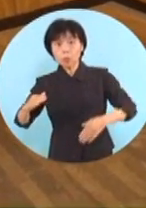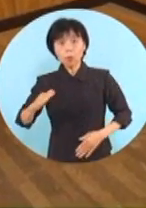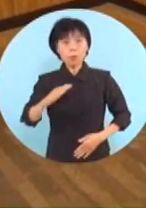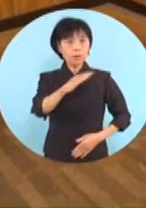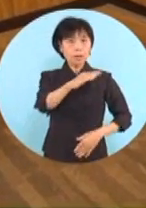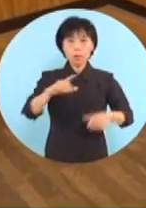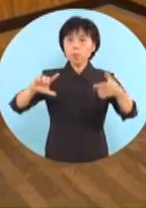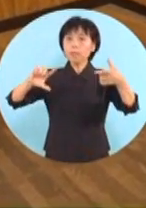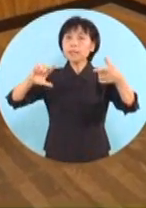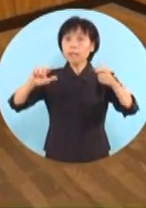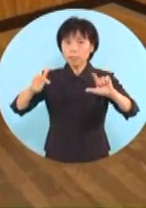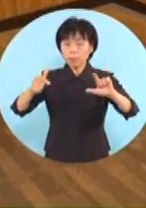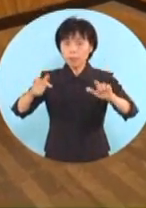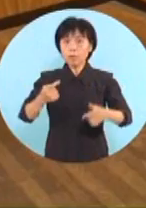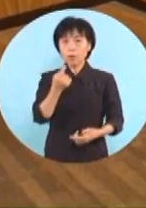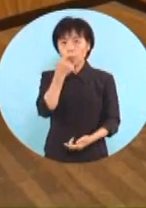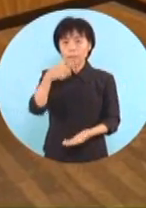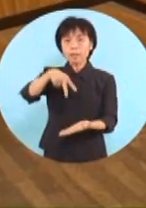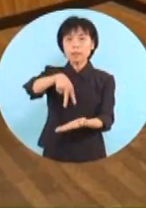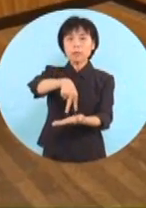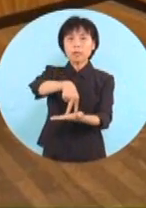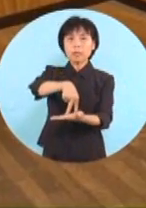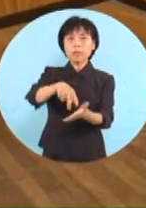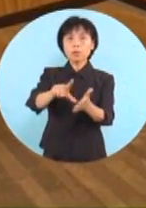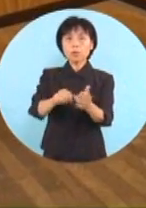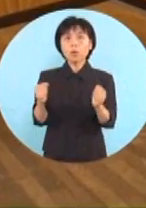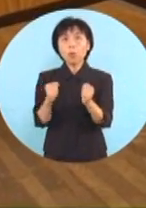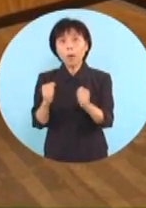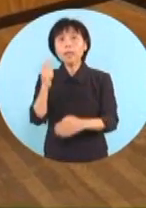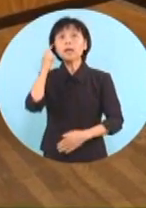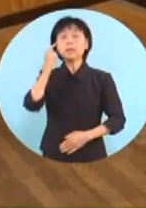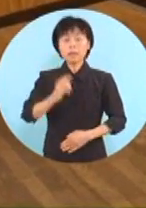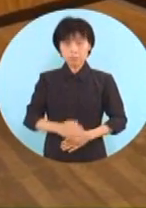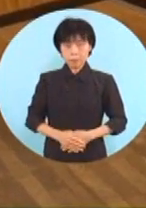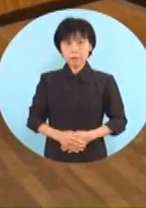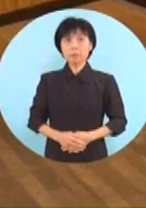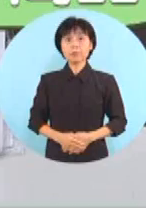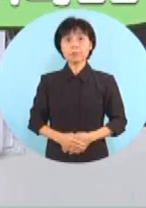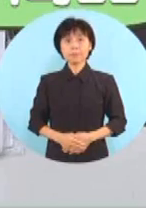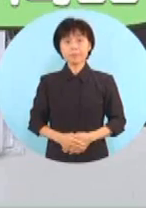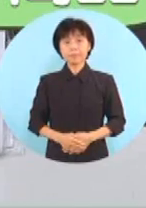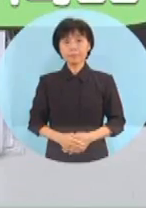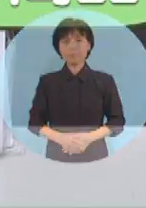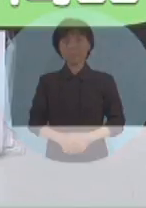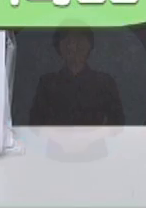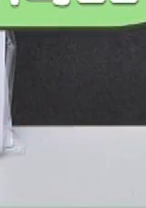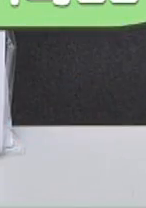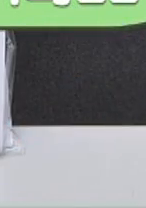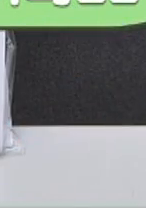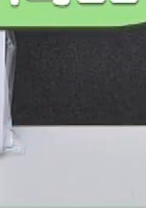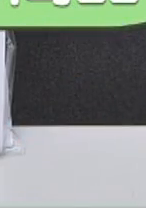は違ってちょっとまっすぐ立っているのが怖いような感じがします。